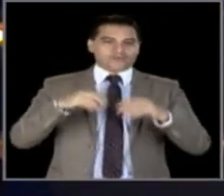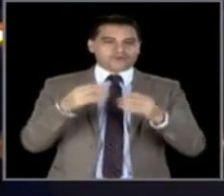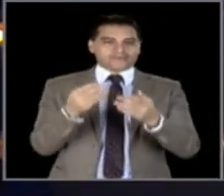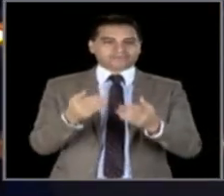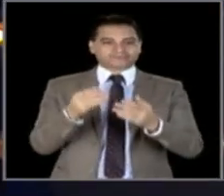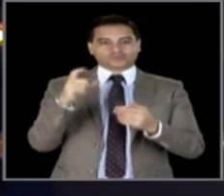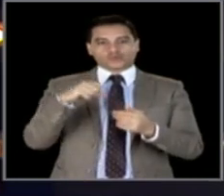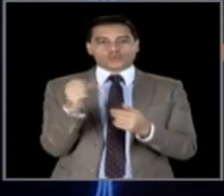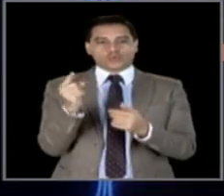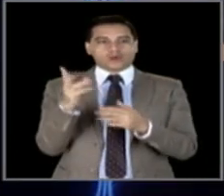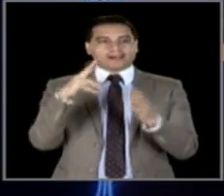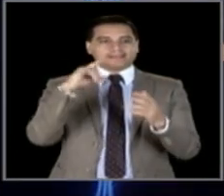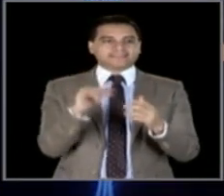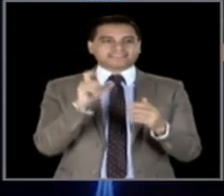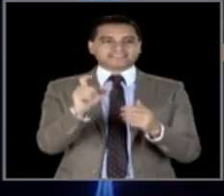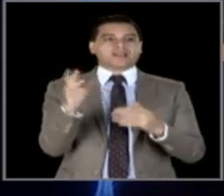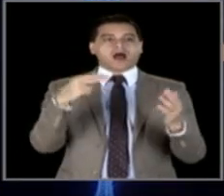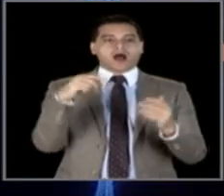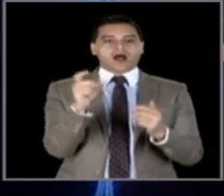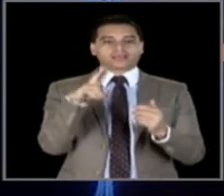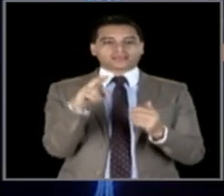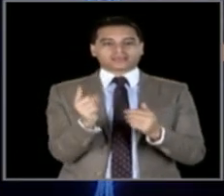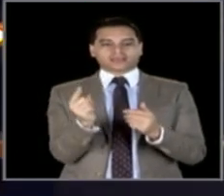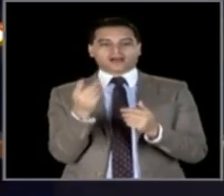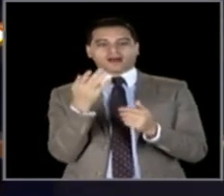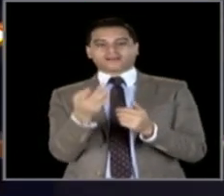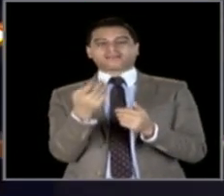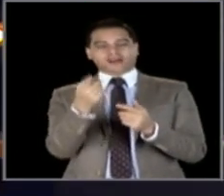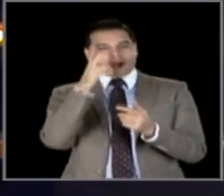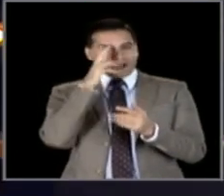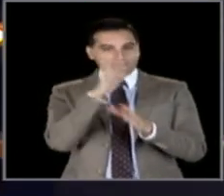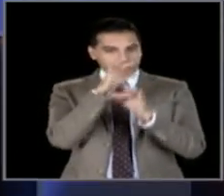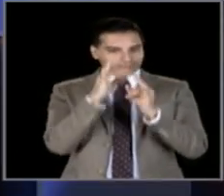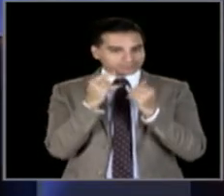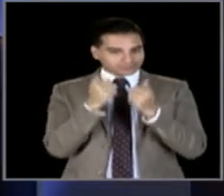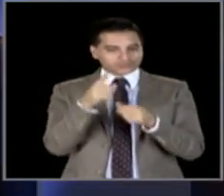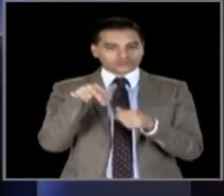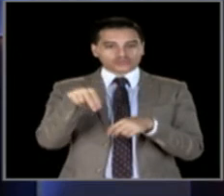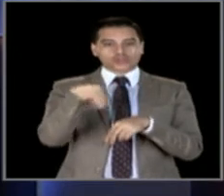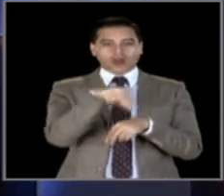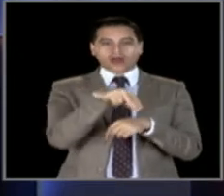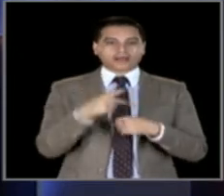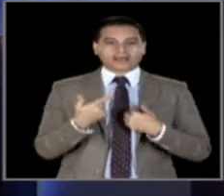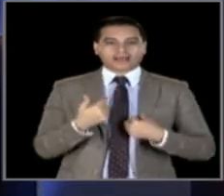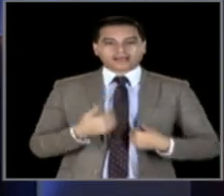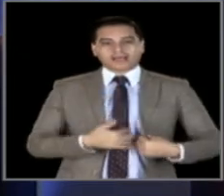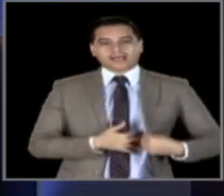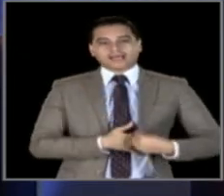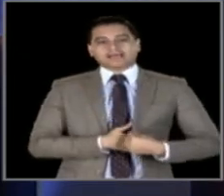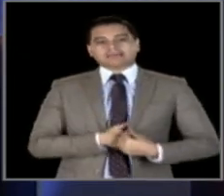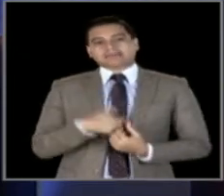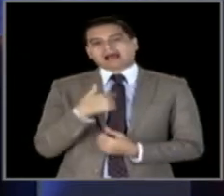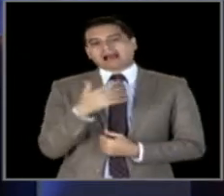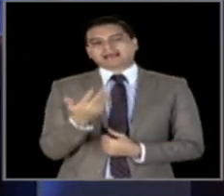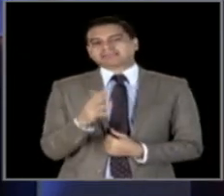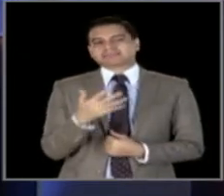الله. نور الدين عنتر، أخبارك إيه؟ الحمد لله، الله يسلمك. أخبار الشطرنج إيه؟ هو بصراحة أنا بلعب شطرنج بقالي فترة كبيرة